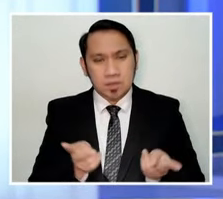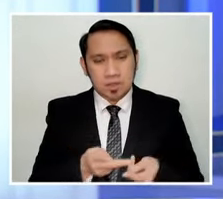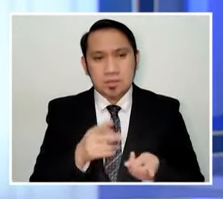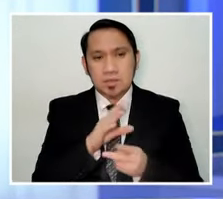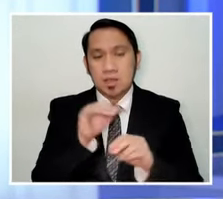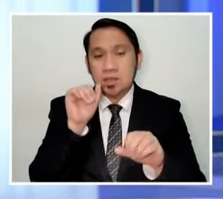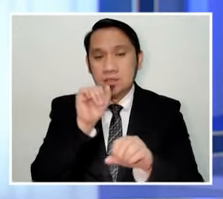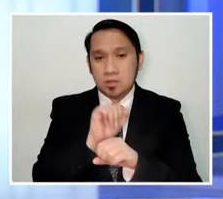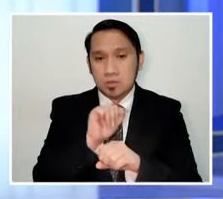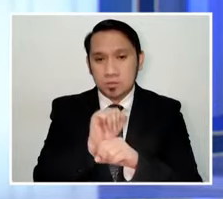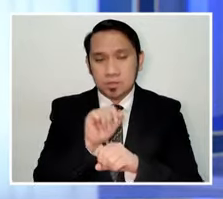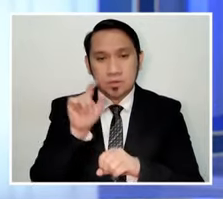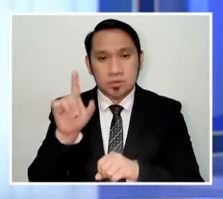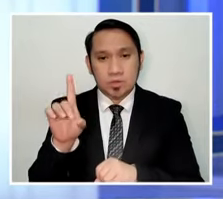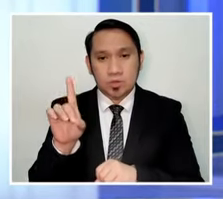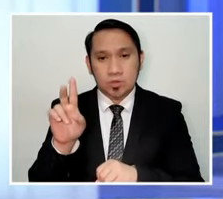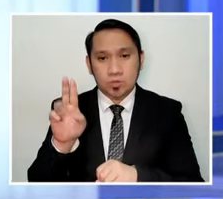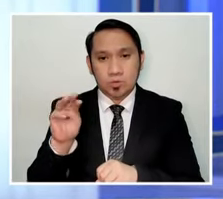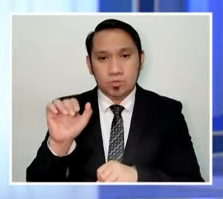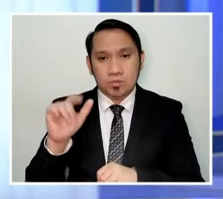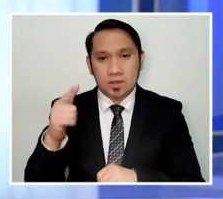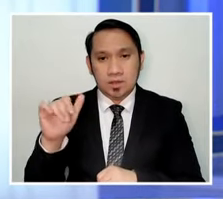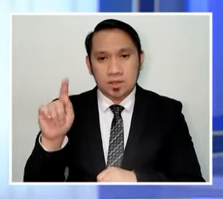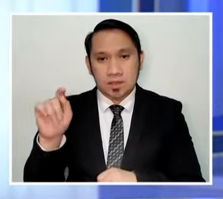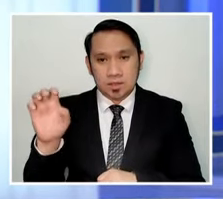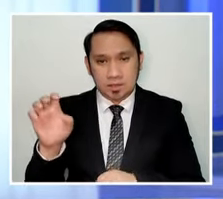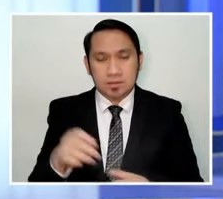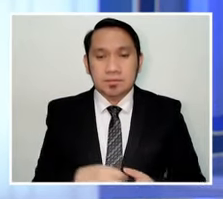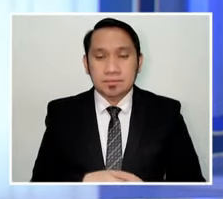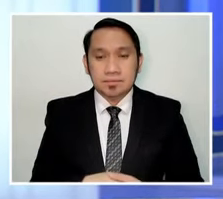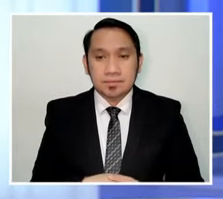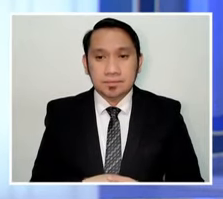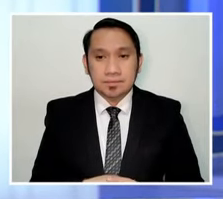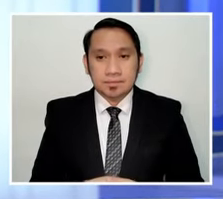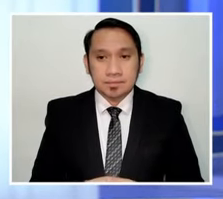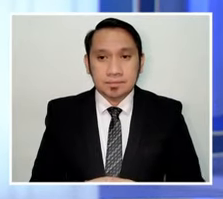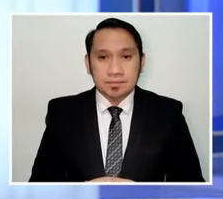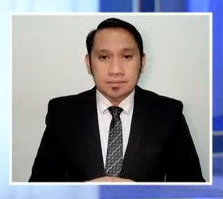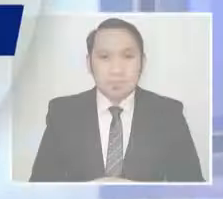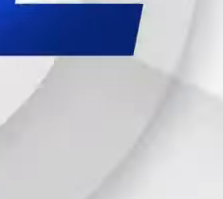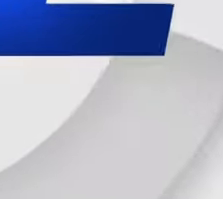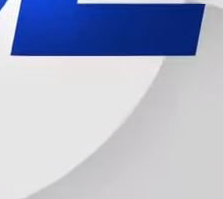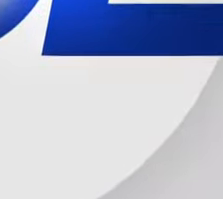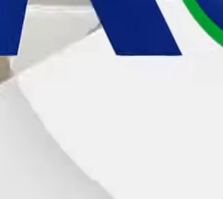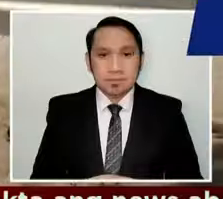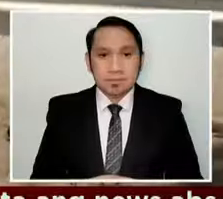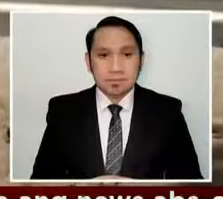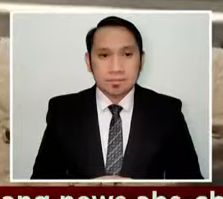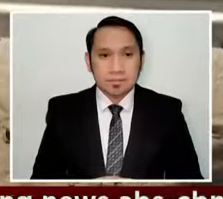sa Dumaguete. Exclusive, nagpapatrol, George Carino.